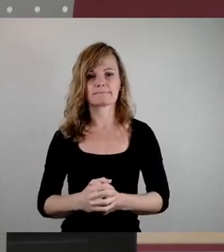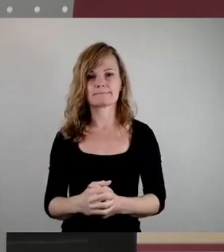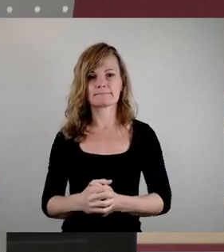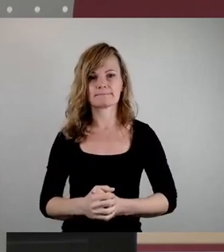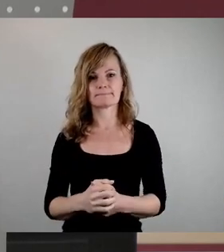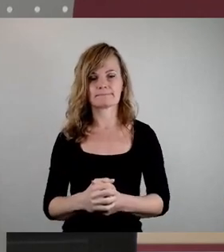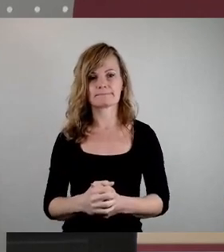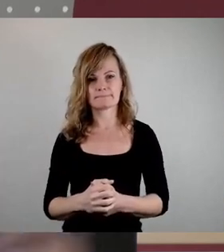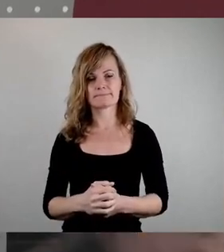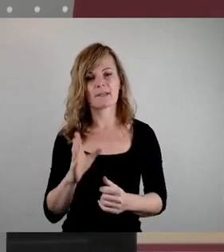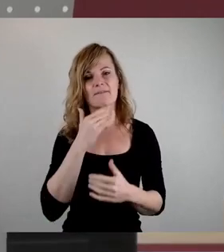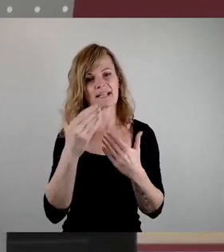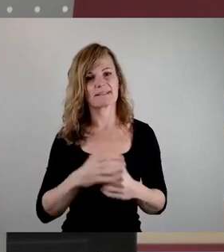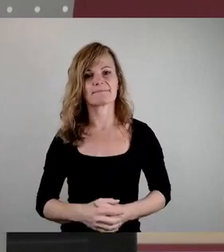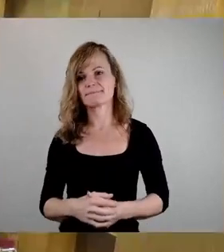zu werden. Vielen Dank.